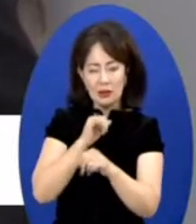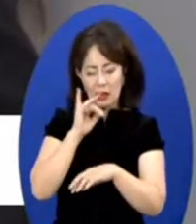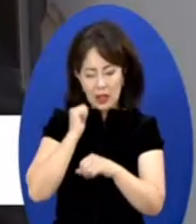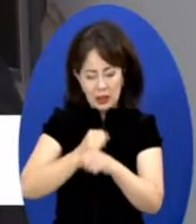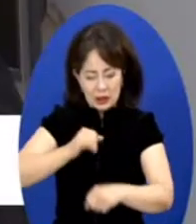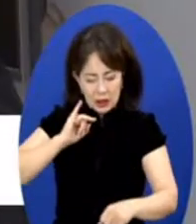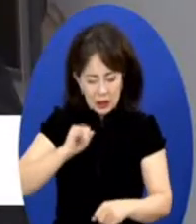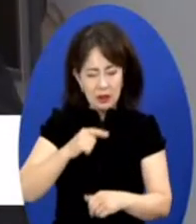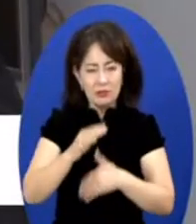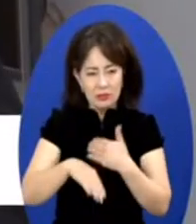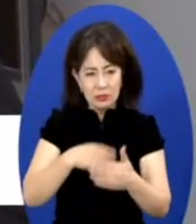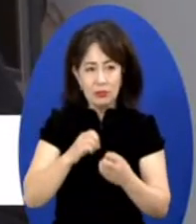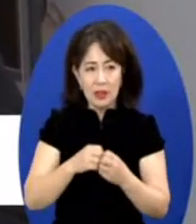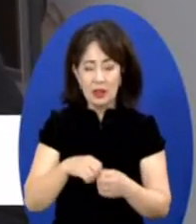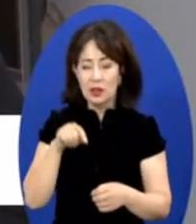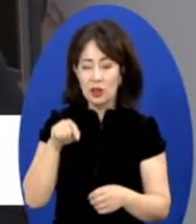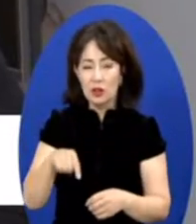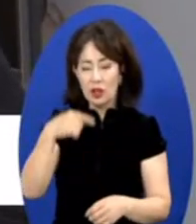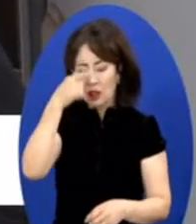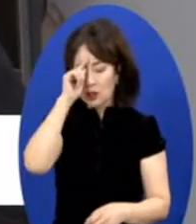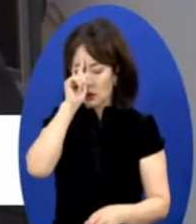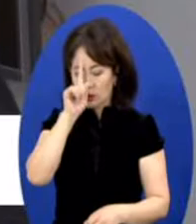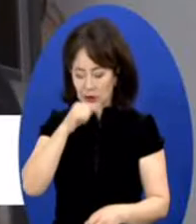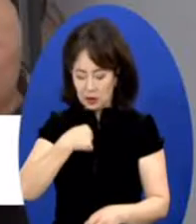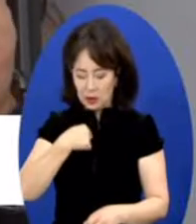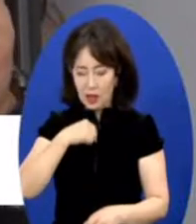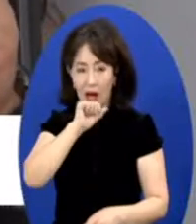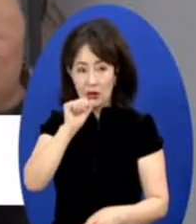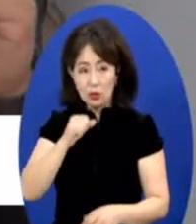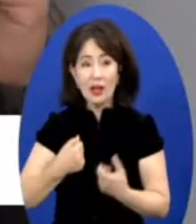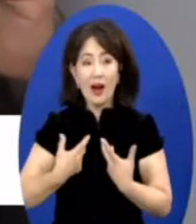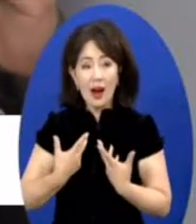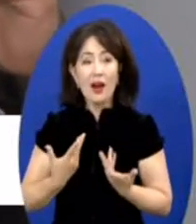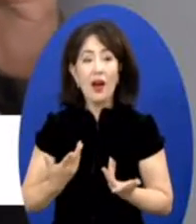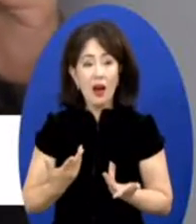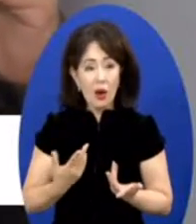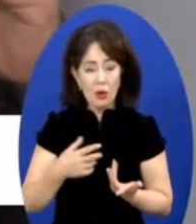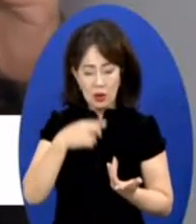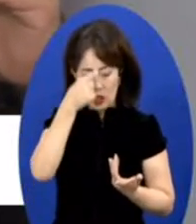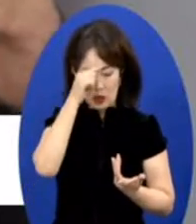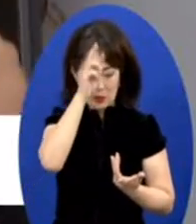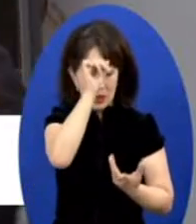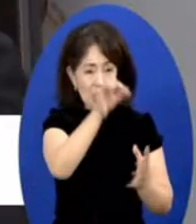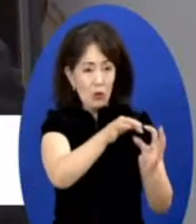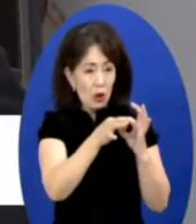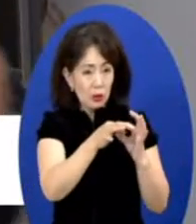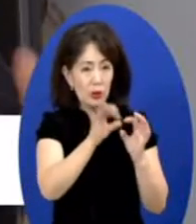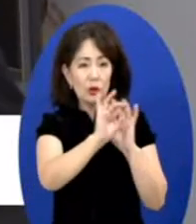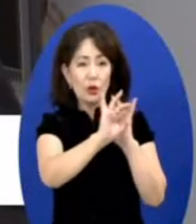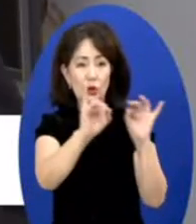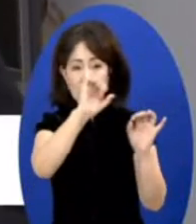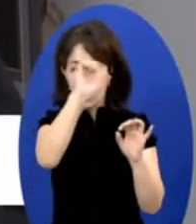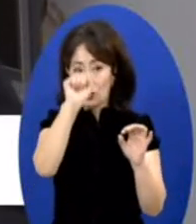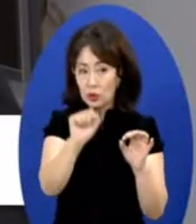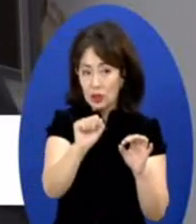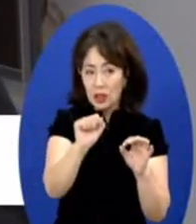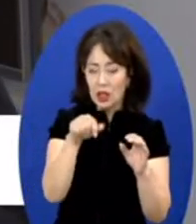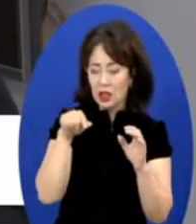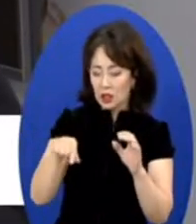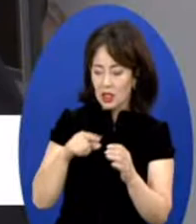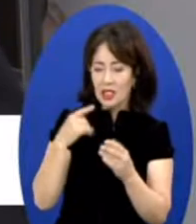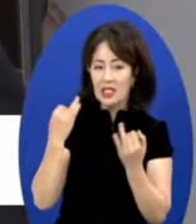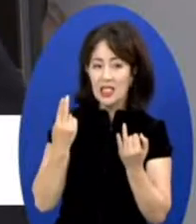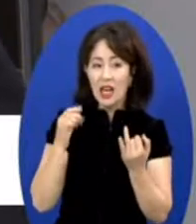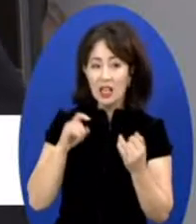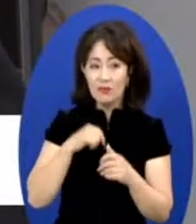юм өндөр хэлцээлтэй ажиллаж байна. Надад эрүүл мэндийн асуудал тохиолдвол яах вэ? Гэтэл эрүүл мэндийн яамтай холбоотой одоо бусад асуудлууд за тэр дундаа одоо жишээл